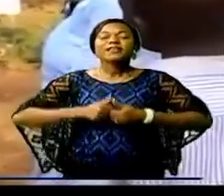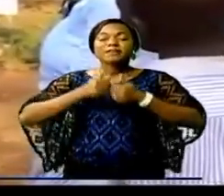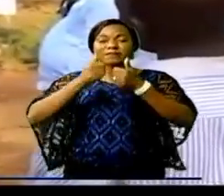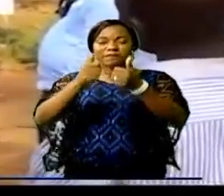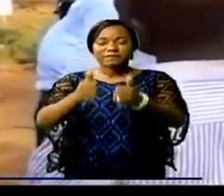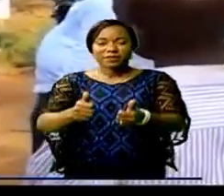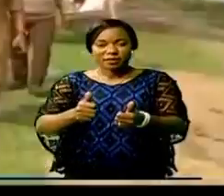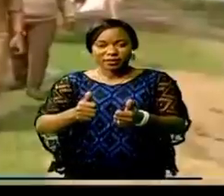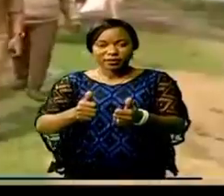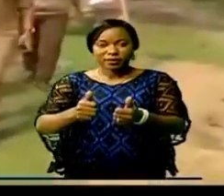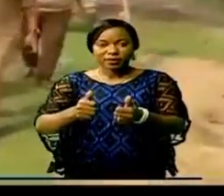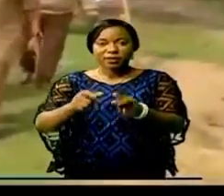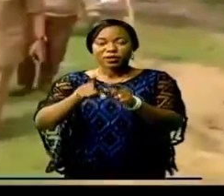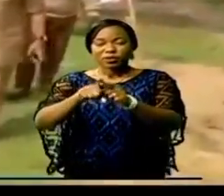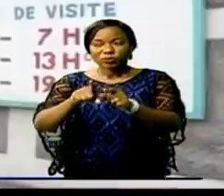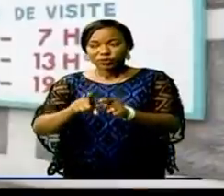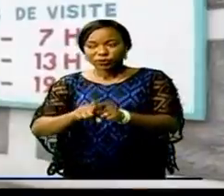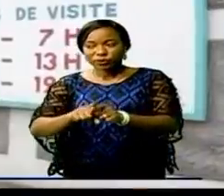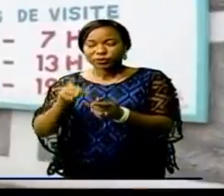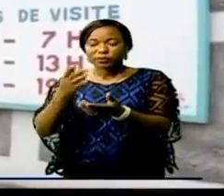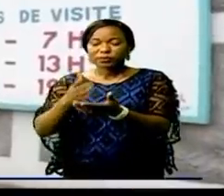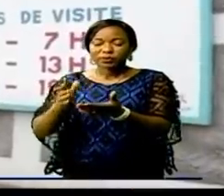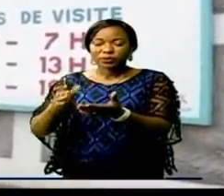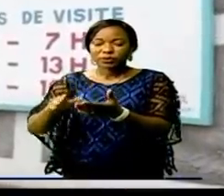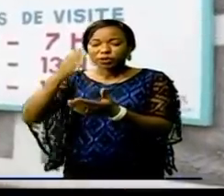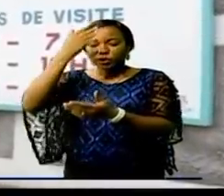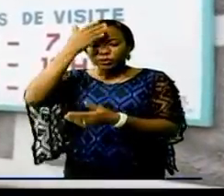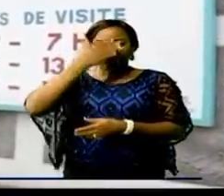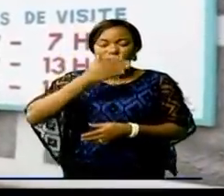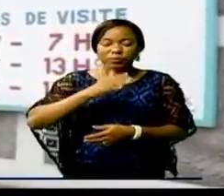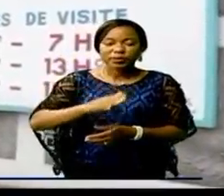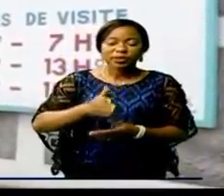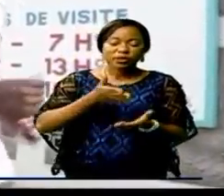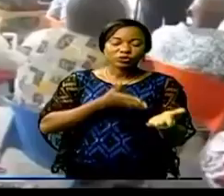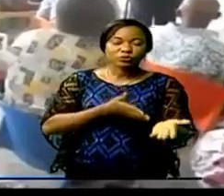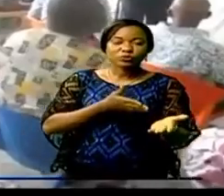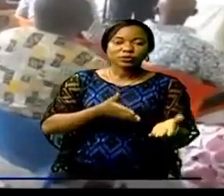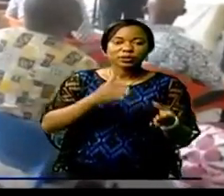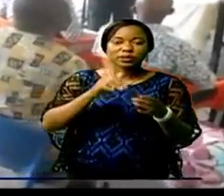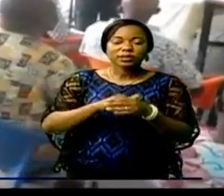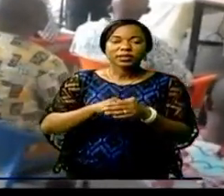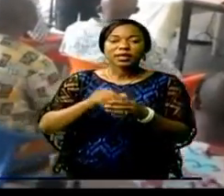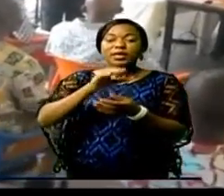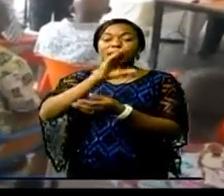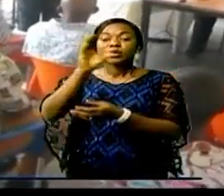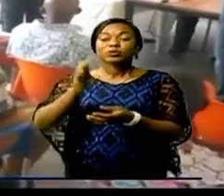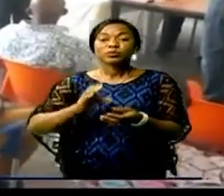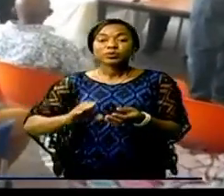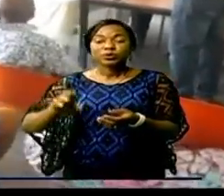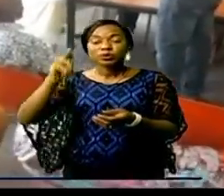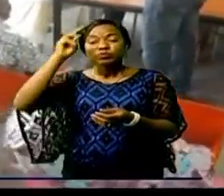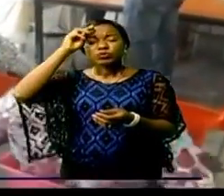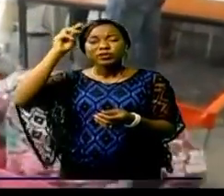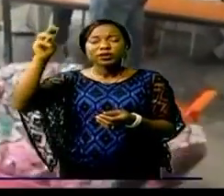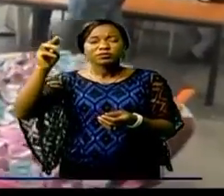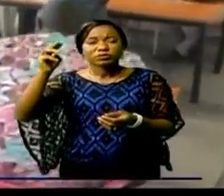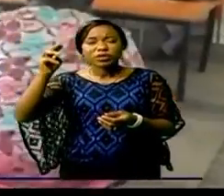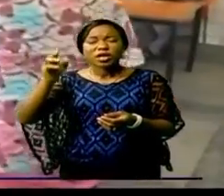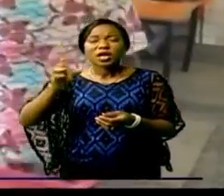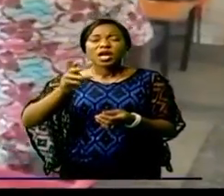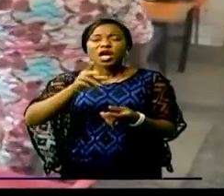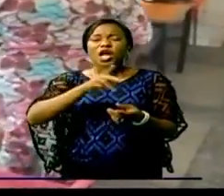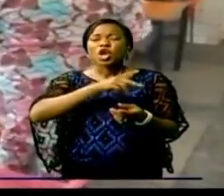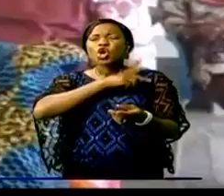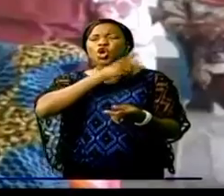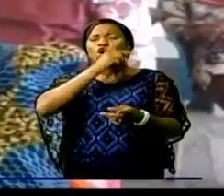par Sanru Asbel. Le centre hospitalier Lisungi, dans la commune de Mongafula, qui a pendant longtemps fait face aux